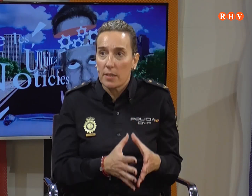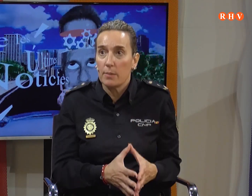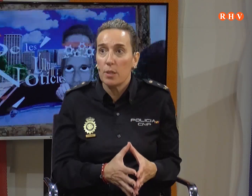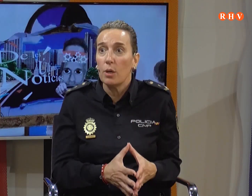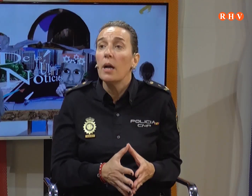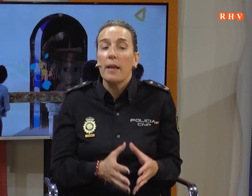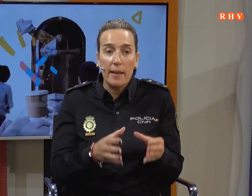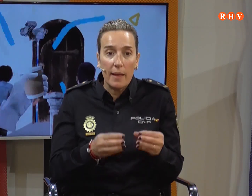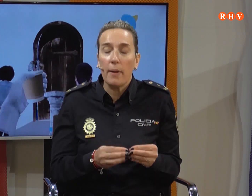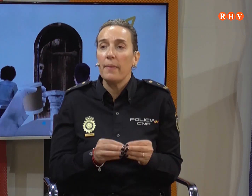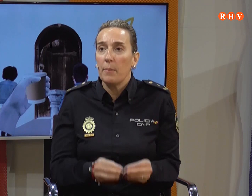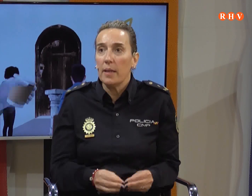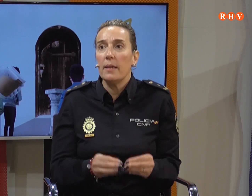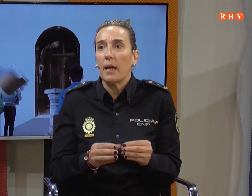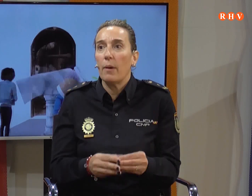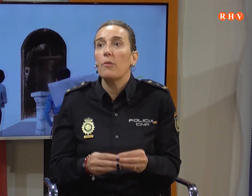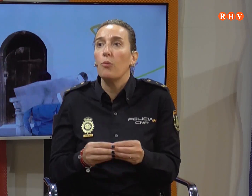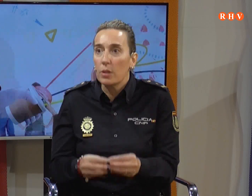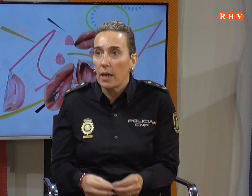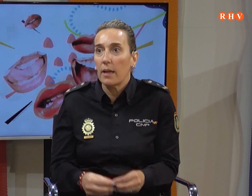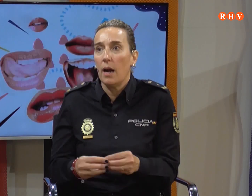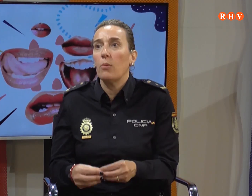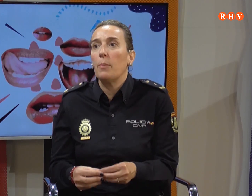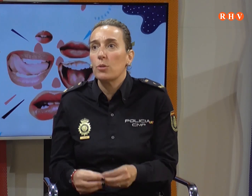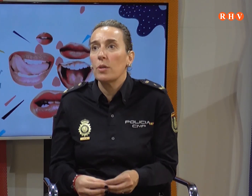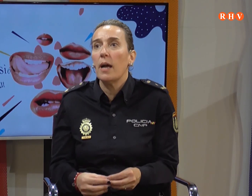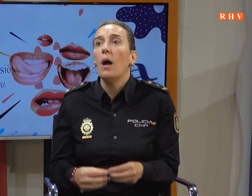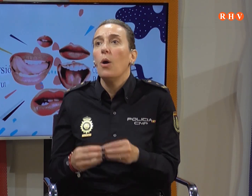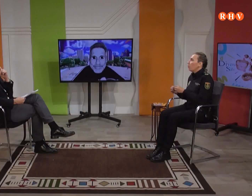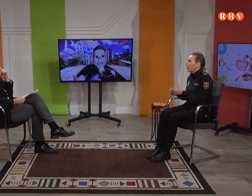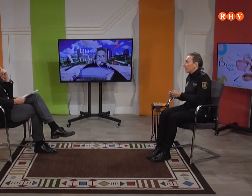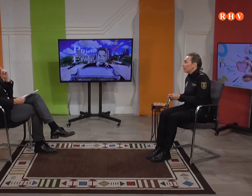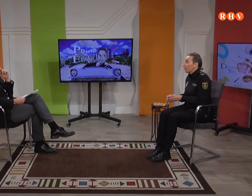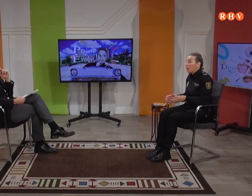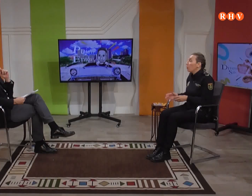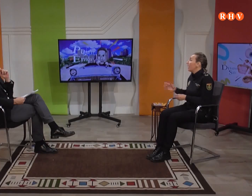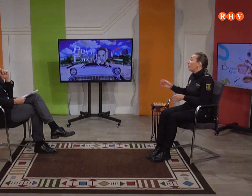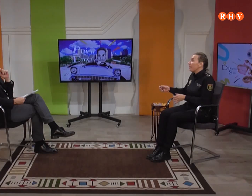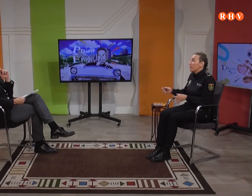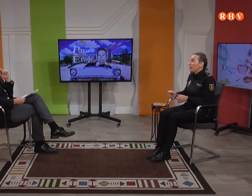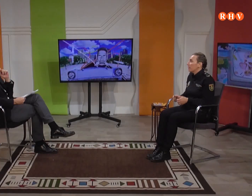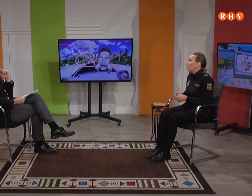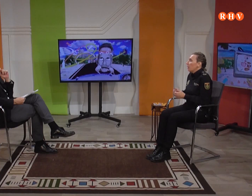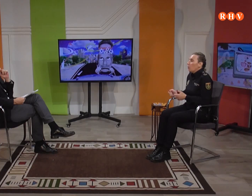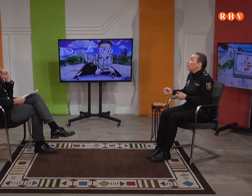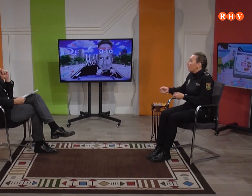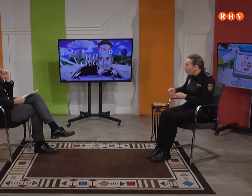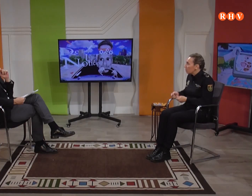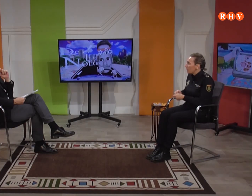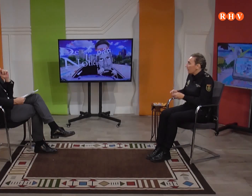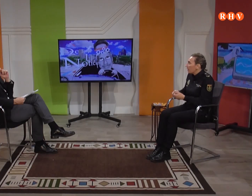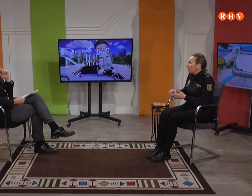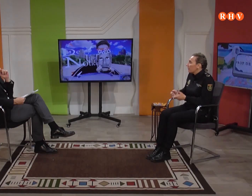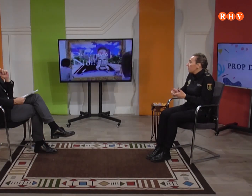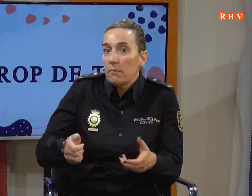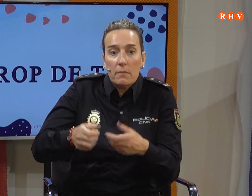aquesta descripció i davant de mi li acaba de furtar a una persona una cartera o li acaba de llevar una